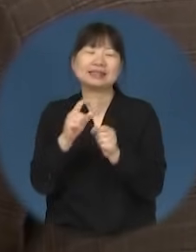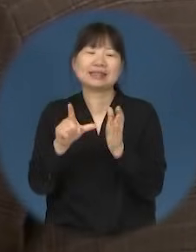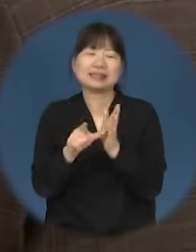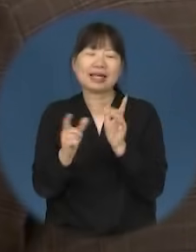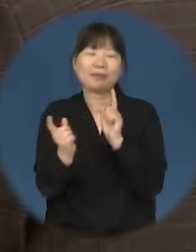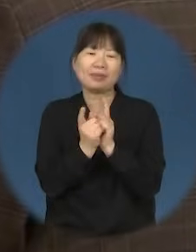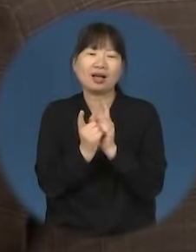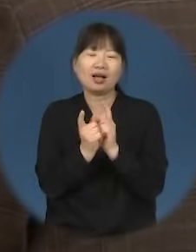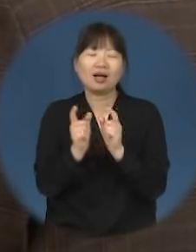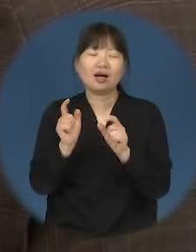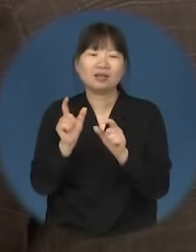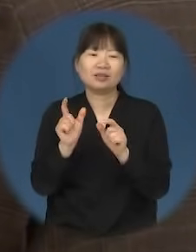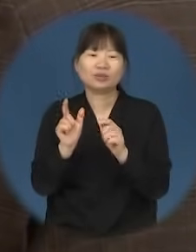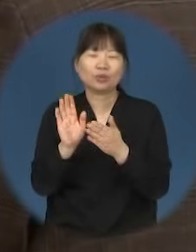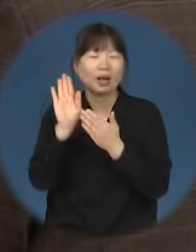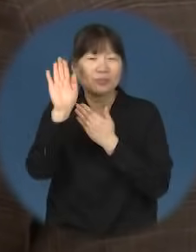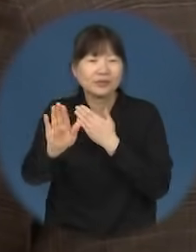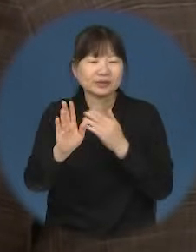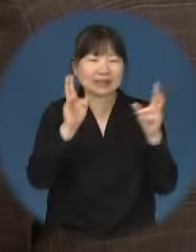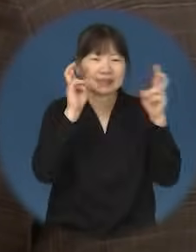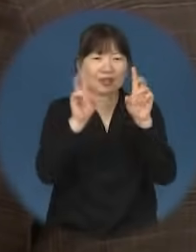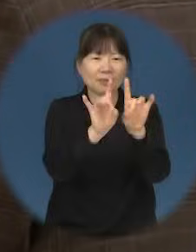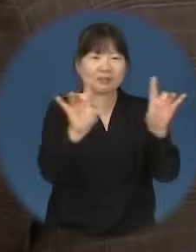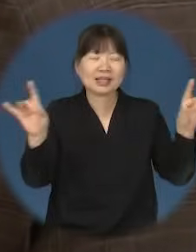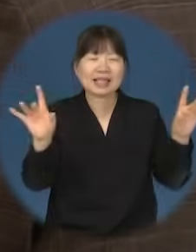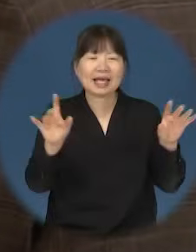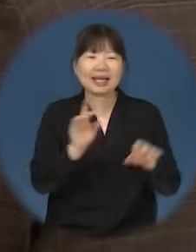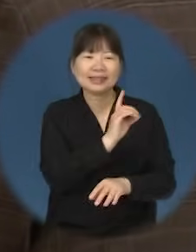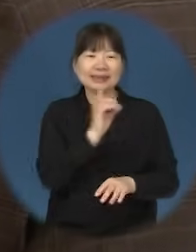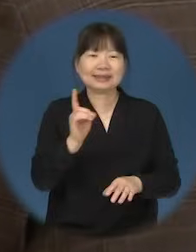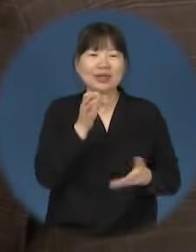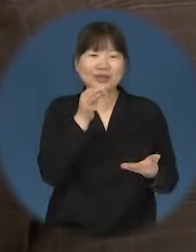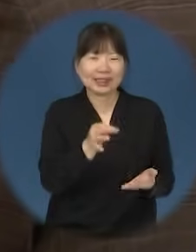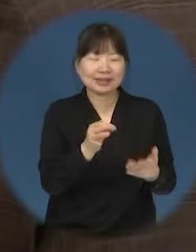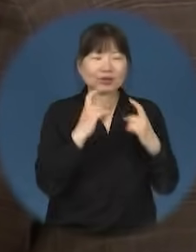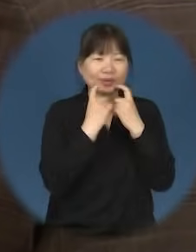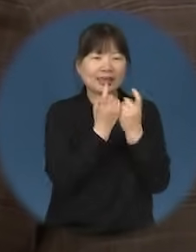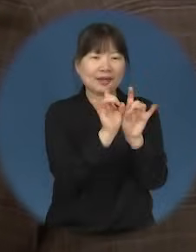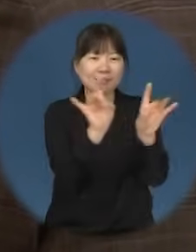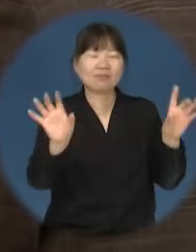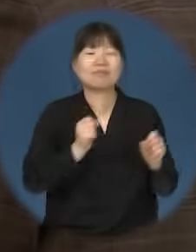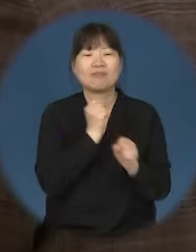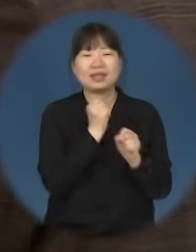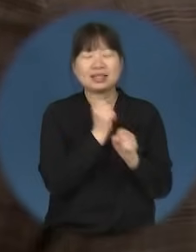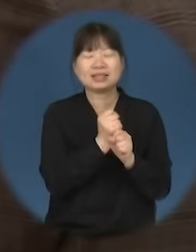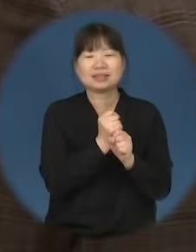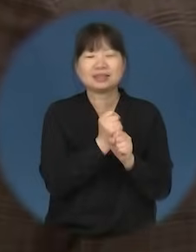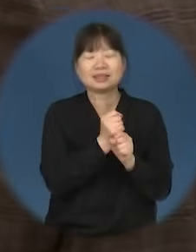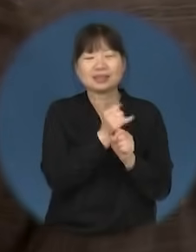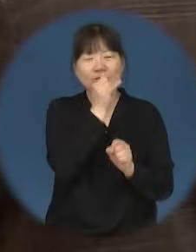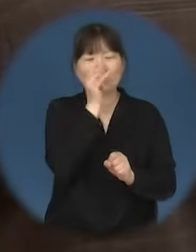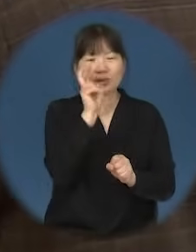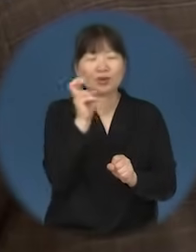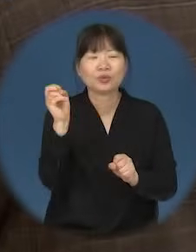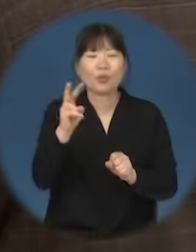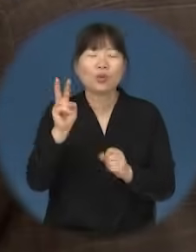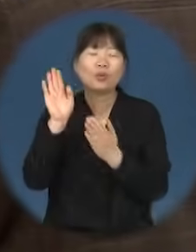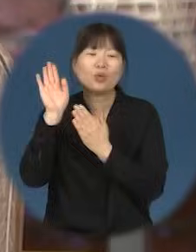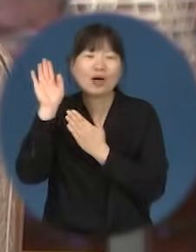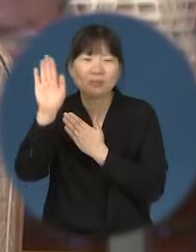나가면 기업별로도 자기네 디지털 자산을 만들어내는 시대. 예, 맞습니다. 더 나가면